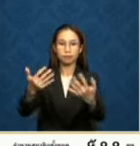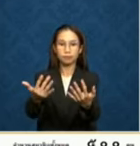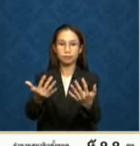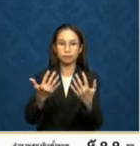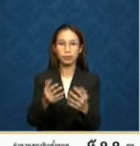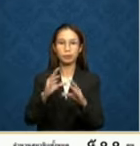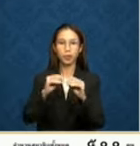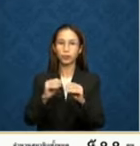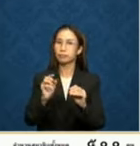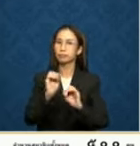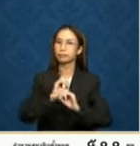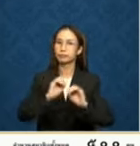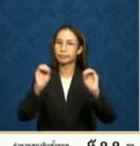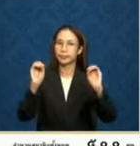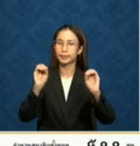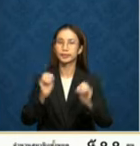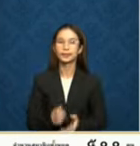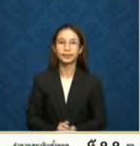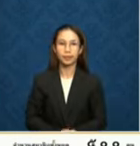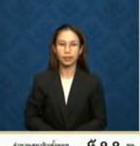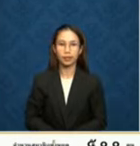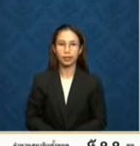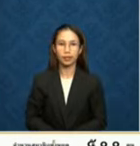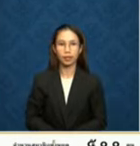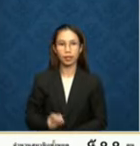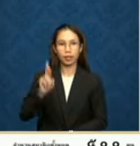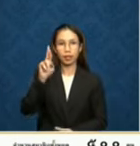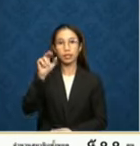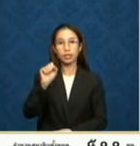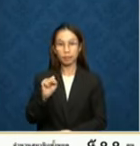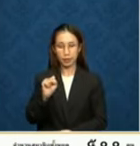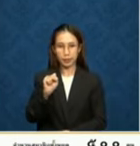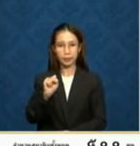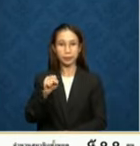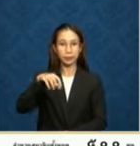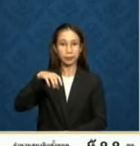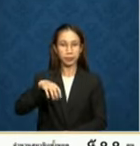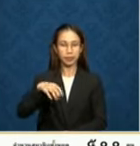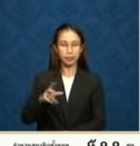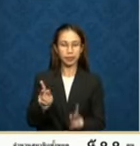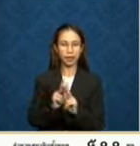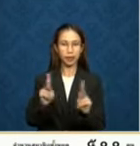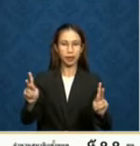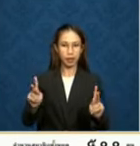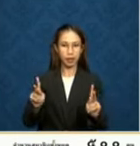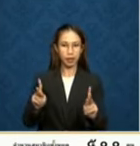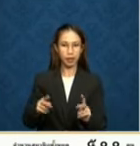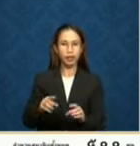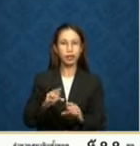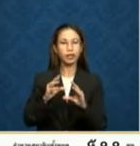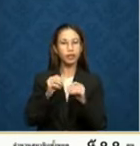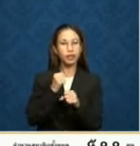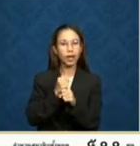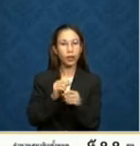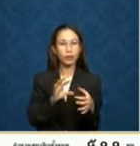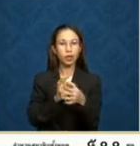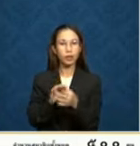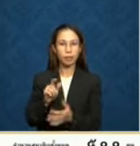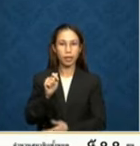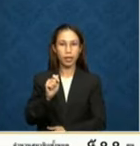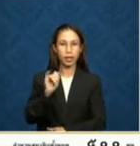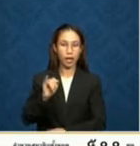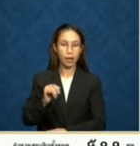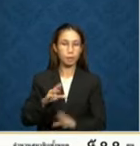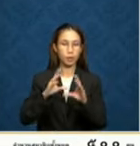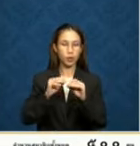เครื่ม่ทําฐานครั สภาผู้แนรษ stackdol ของเรามีกรรมฐิการวิสามงาน.ajตอนนี้ประช Bo กัไปแล 16